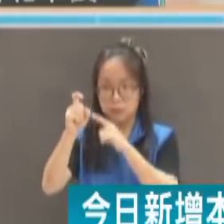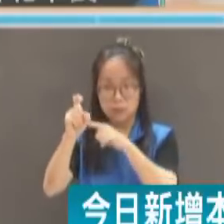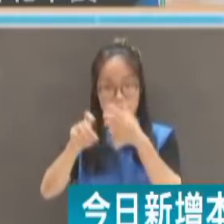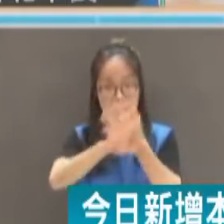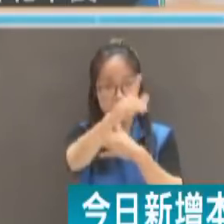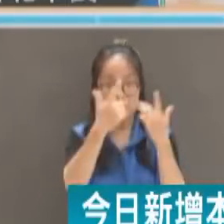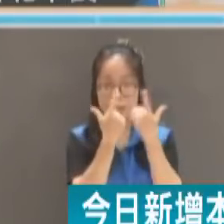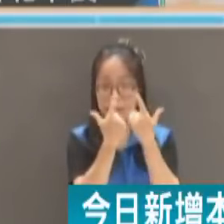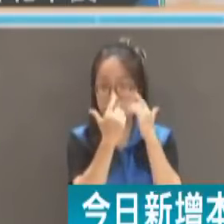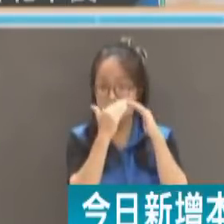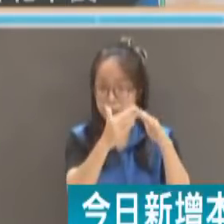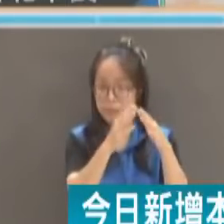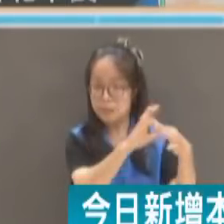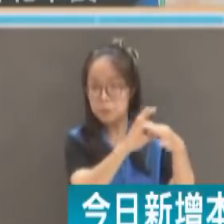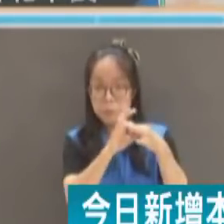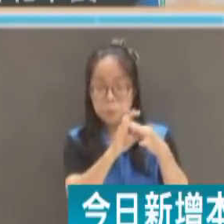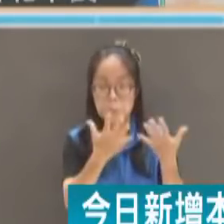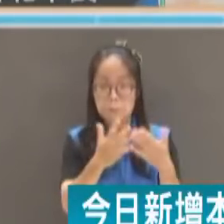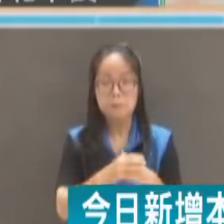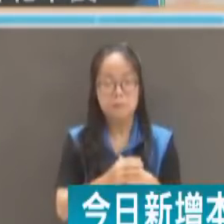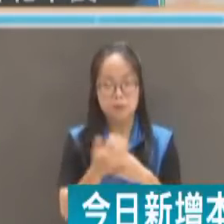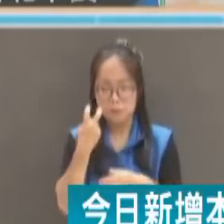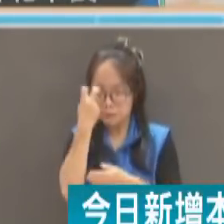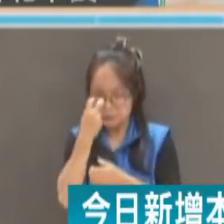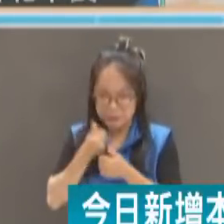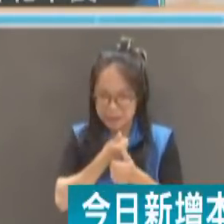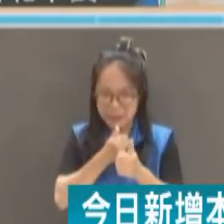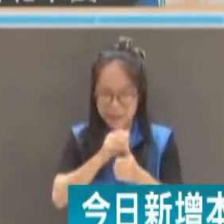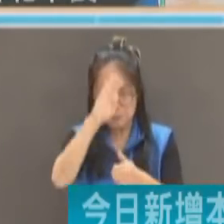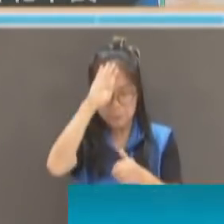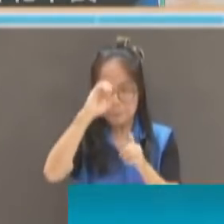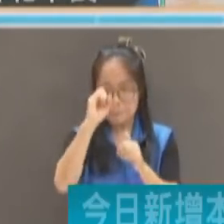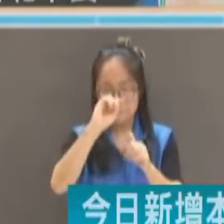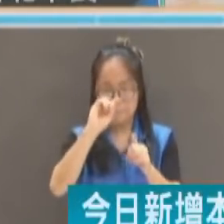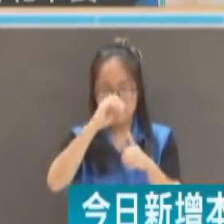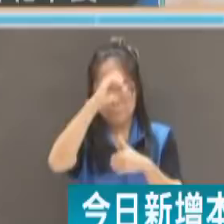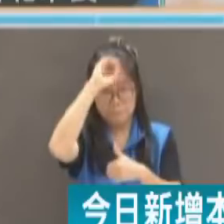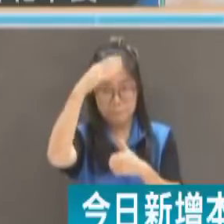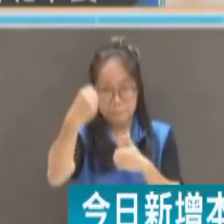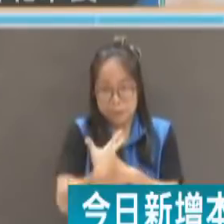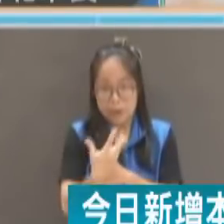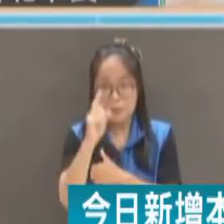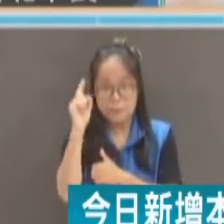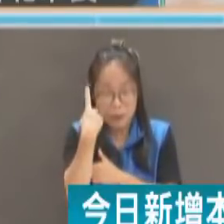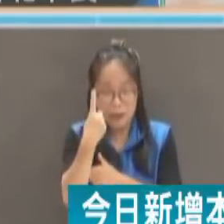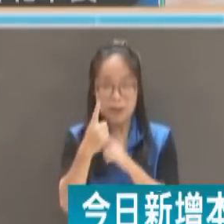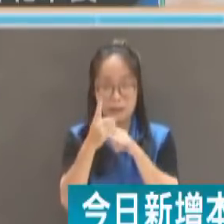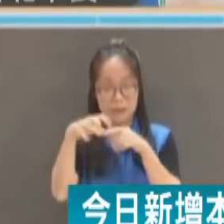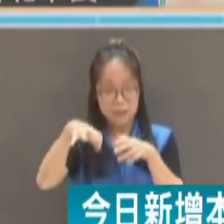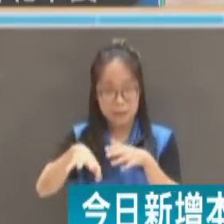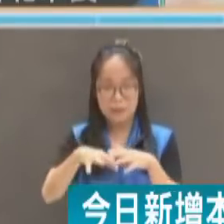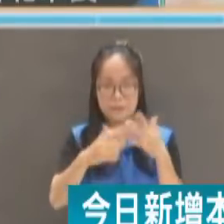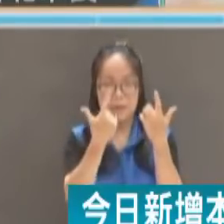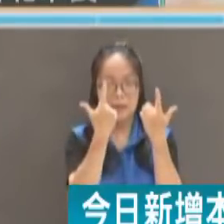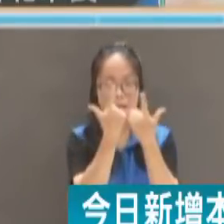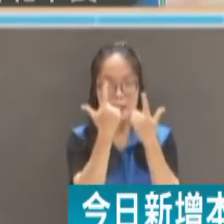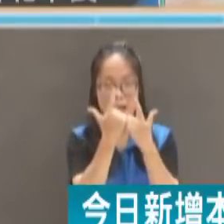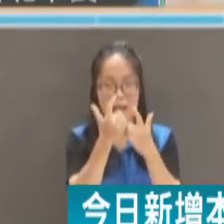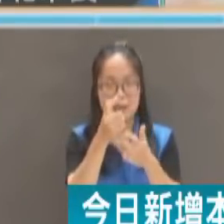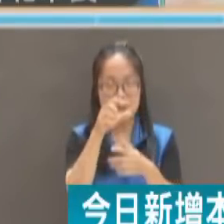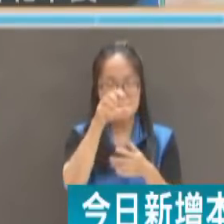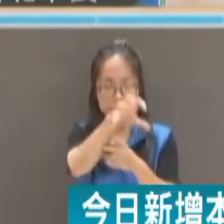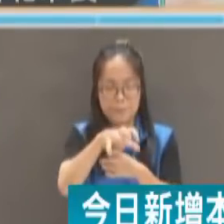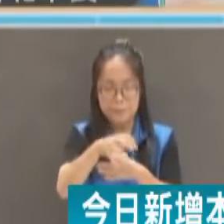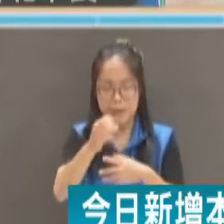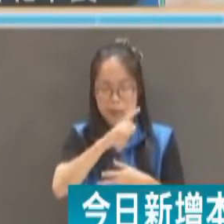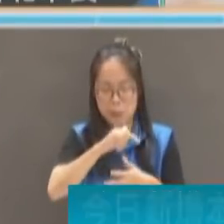有关系的，目前我们查出的感染源里面，在北龙职场有一